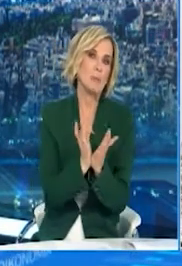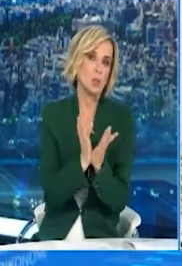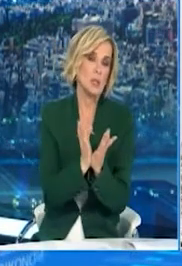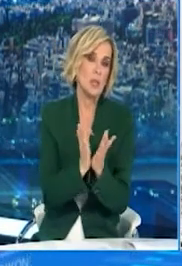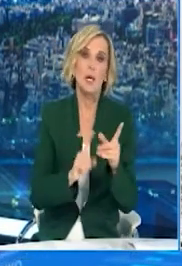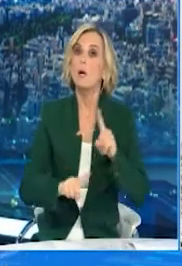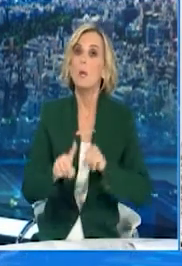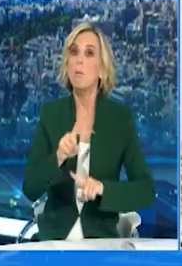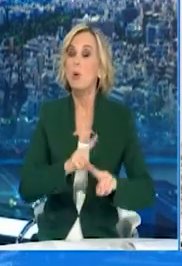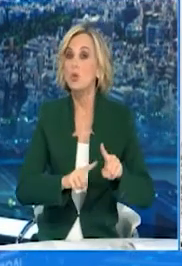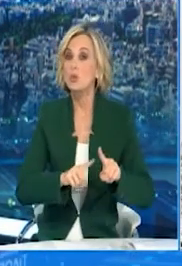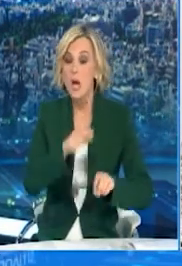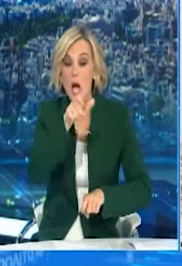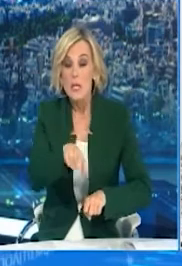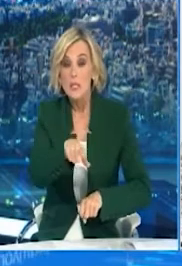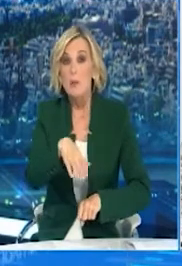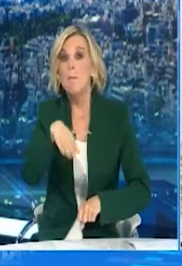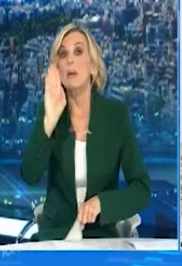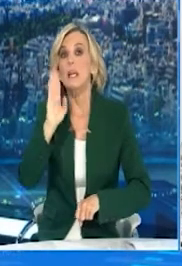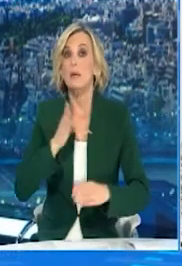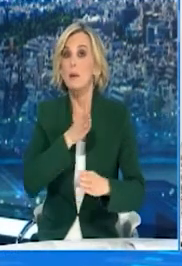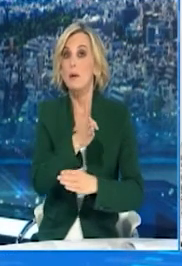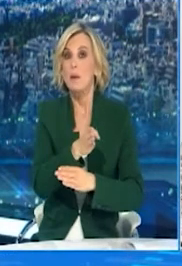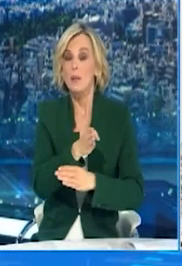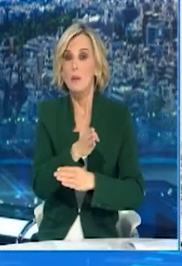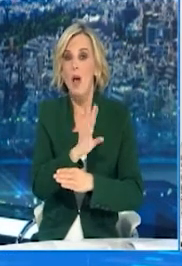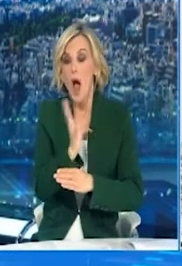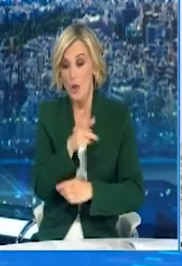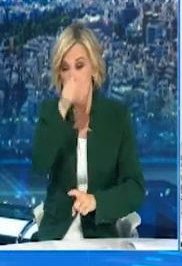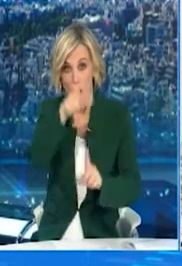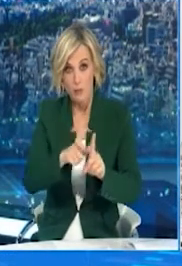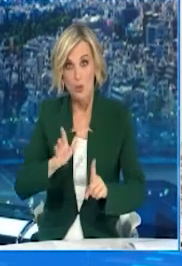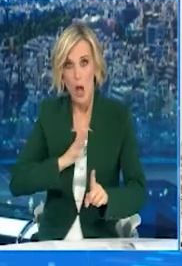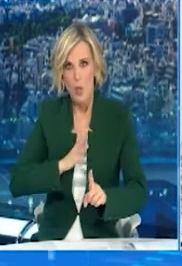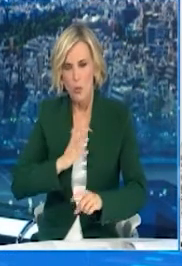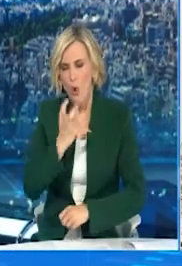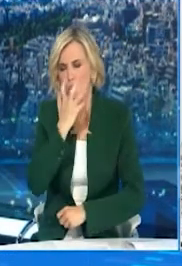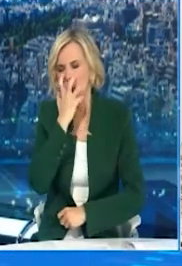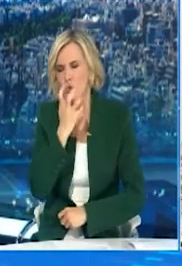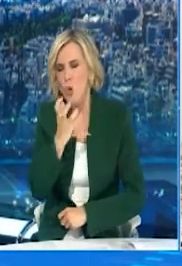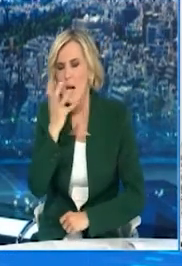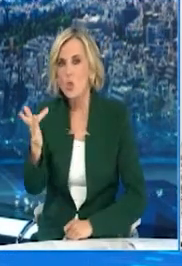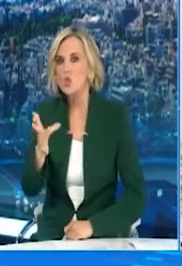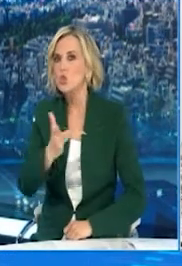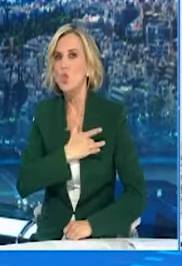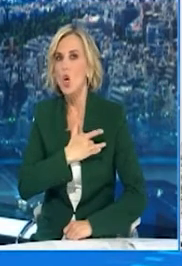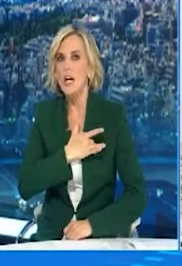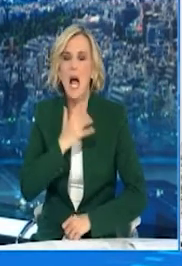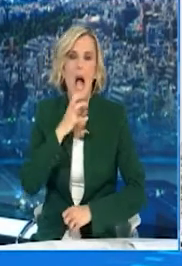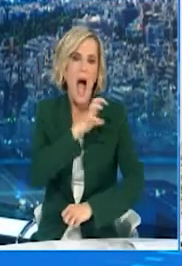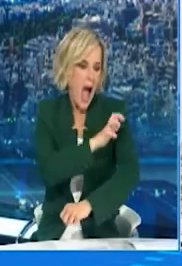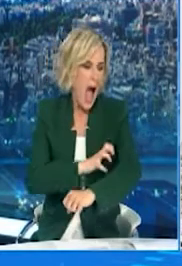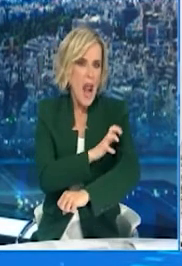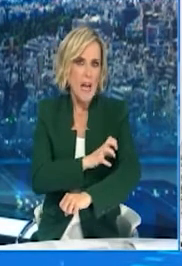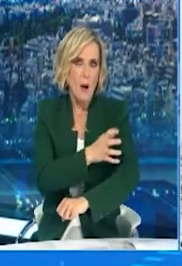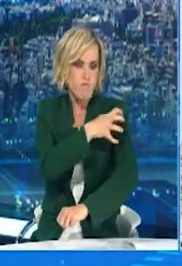είναι εάν έχει εκδηλώσει σοβαρή αναφυλακτική αντίδραση και μάλιστα